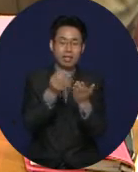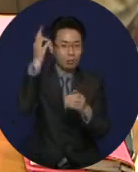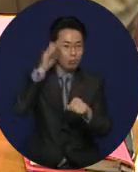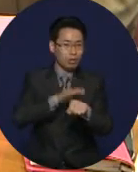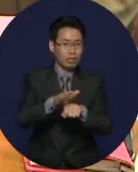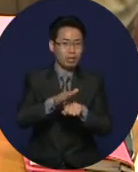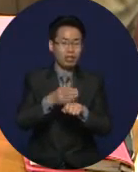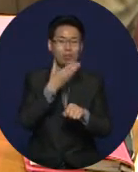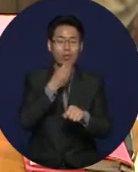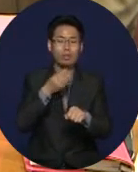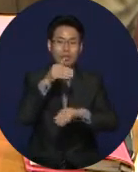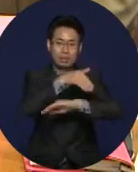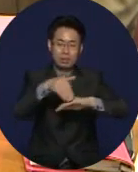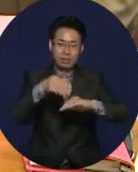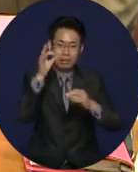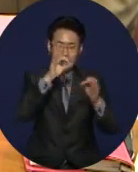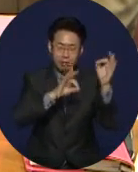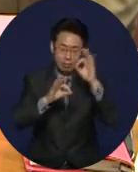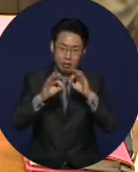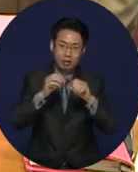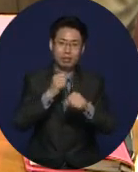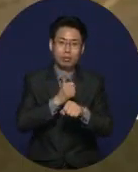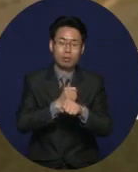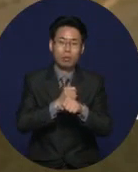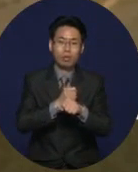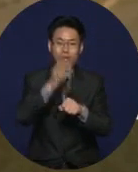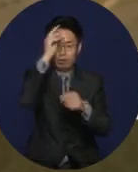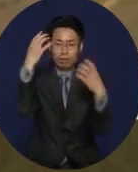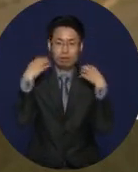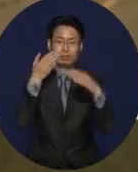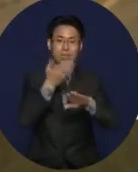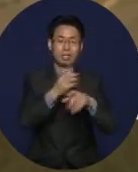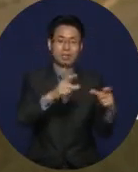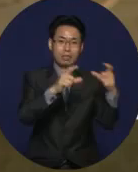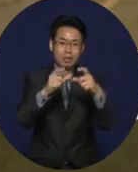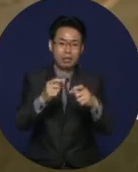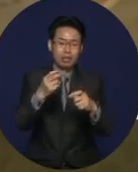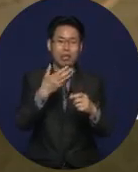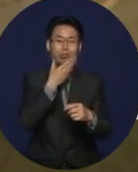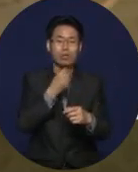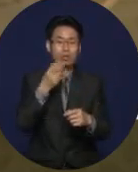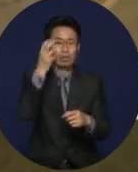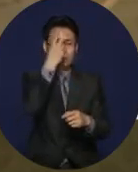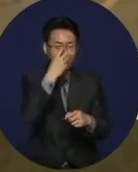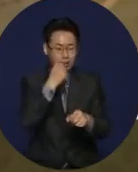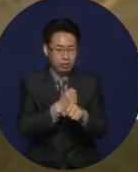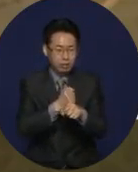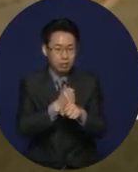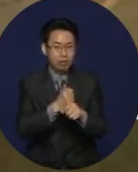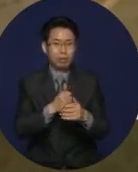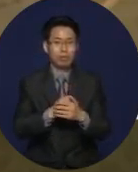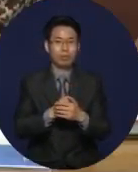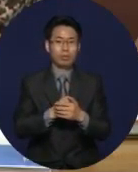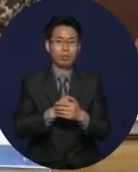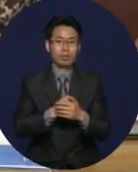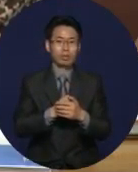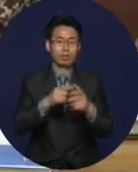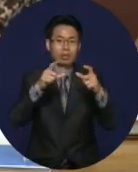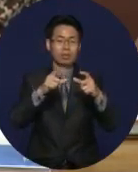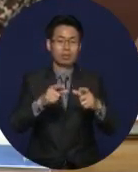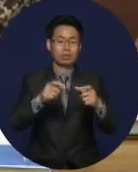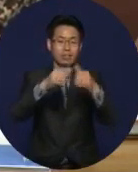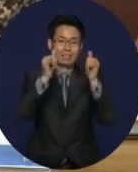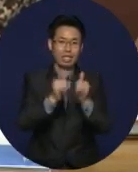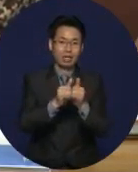걸맞은 포항형 복지시책 발굴, 중앙정부 및 타도시 복지동향 분석 및 대응방안 제시, 지역사회와